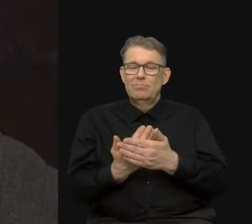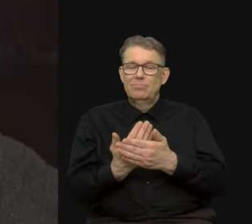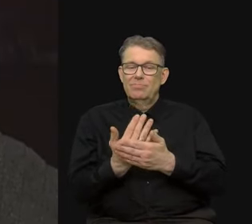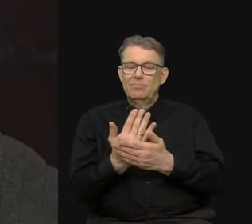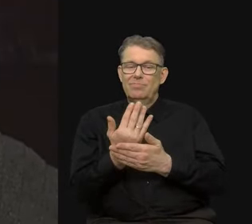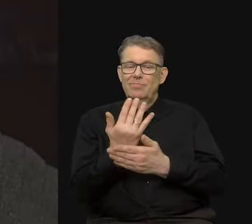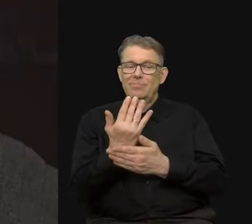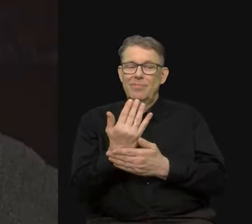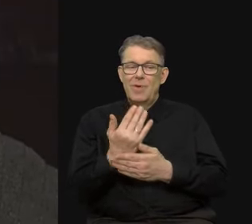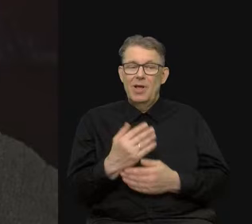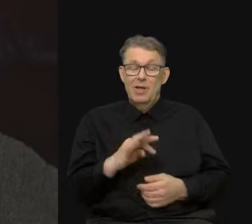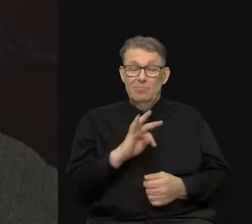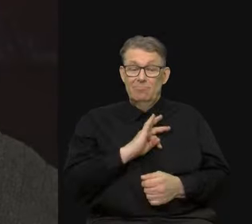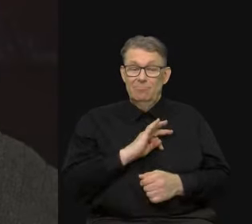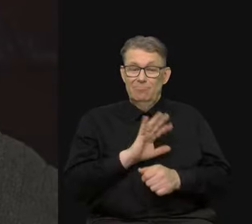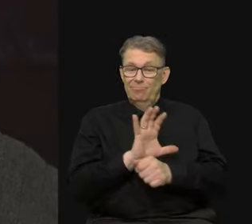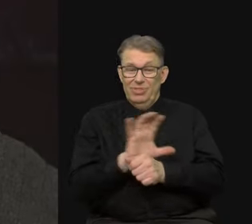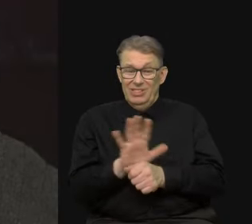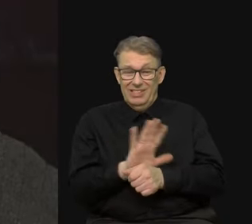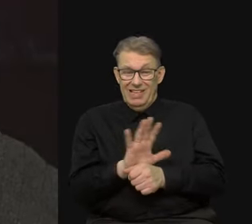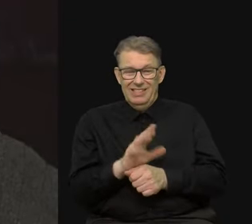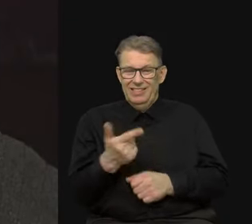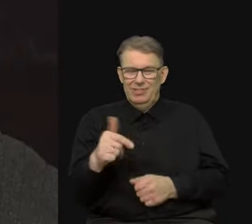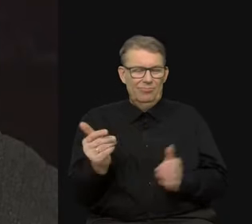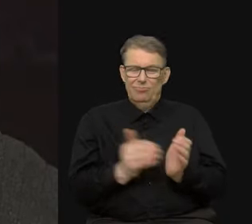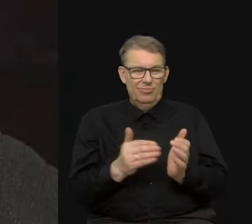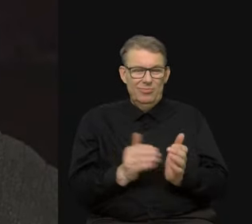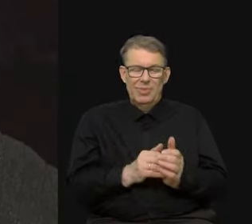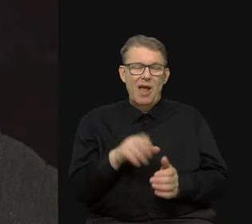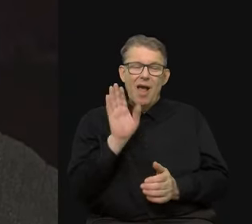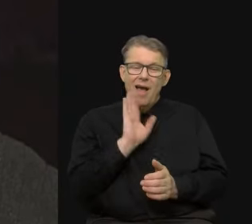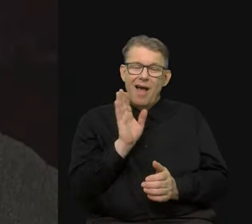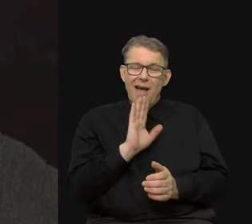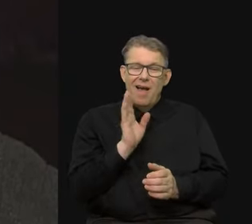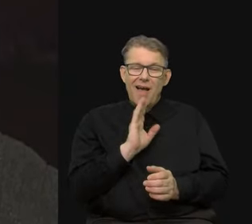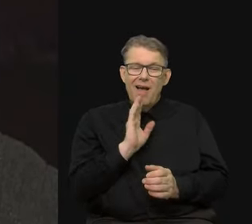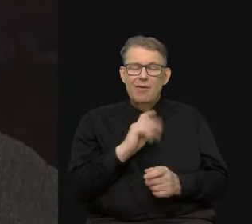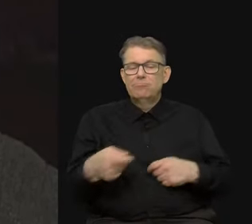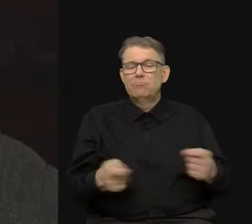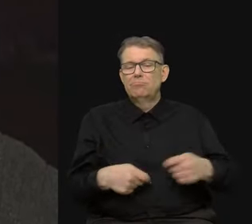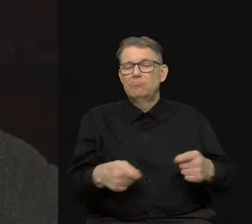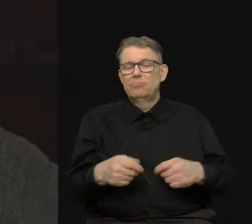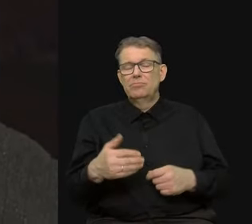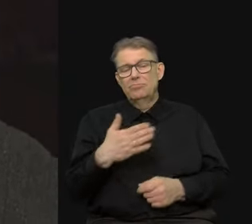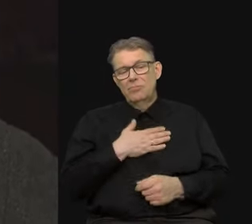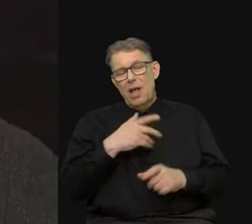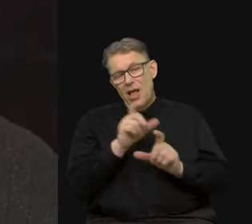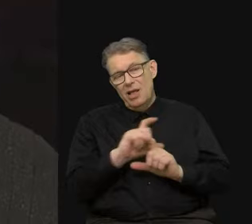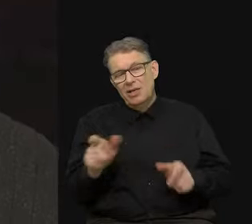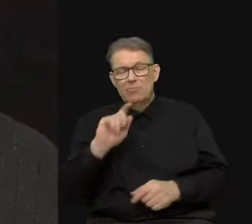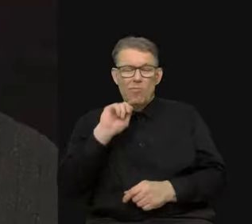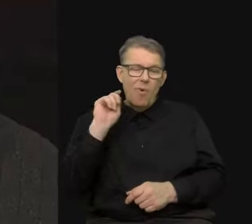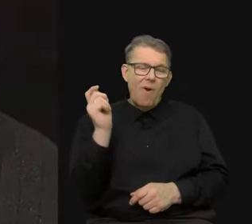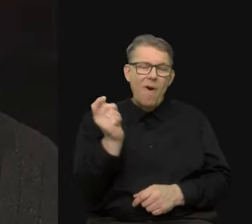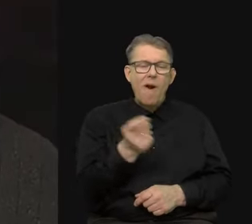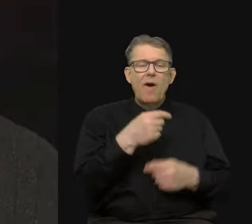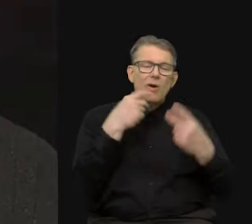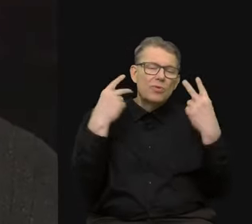Mój udział w biznesie nie wymagał ciągłego kierownictwa, więc miałem czas na podróżowanie i głębsze poszukiwania.